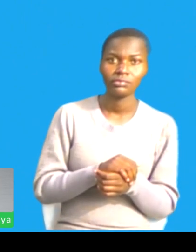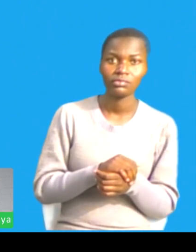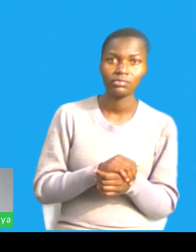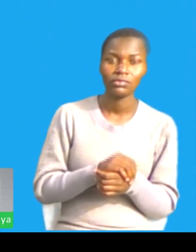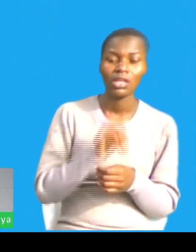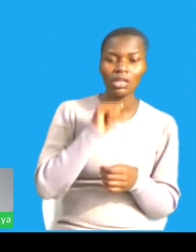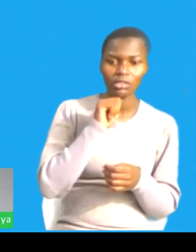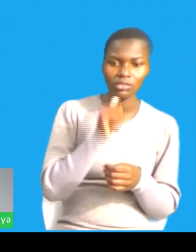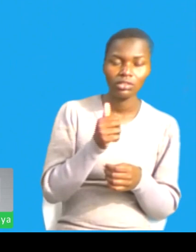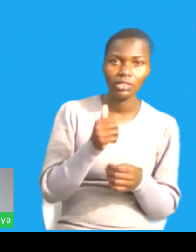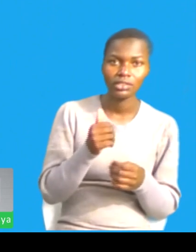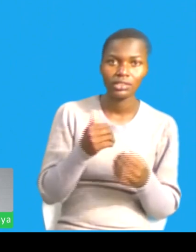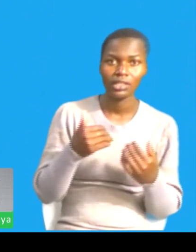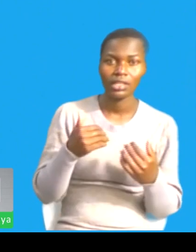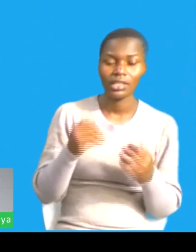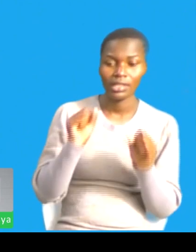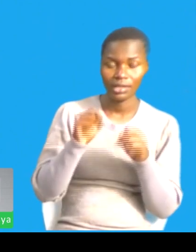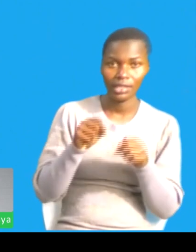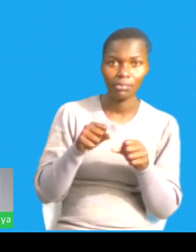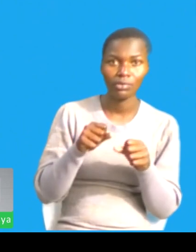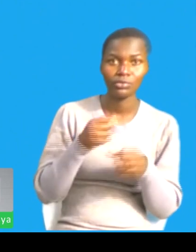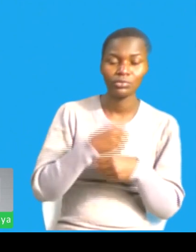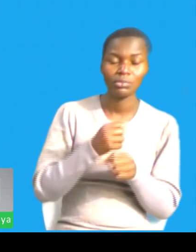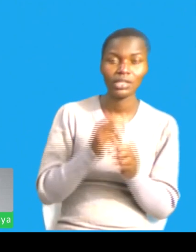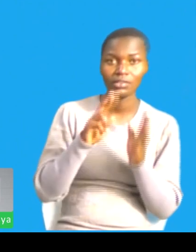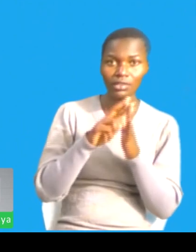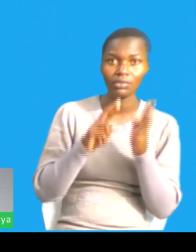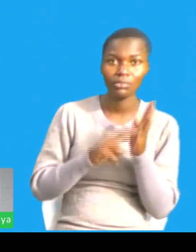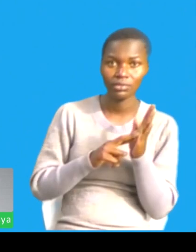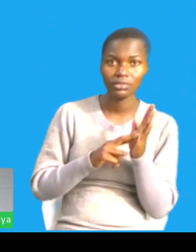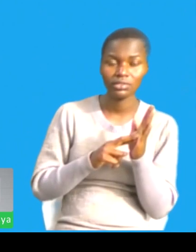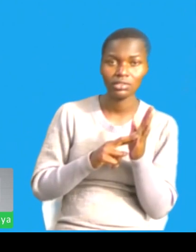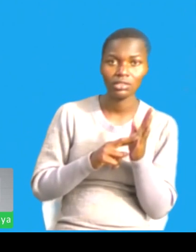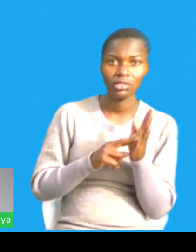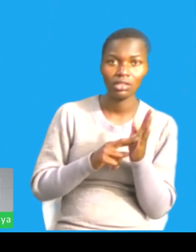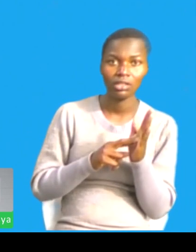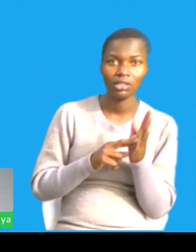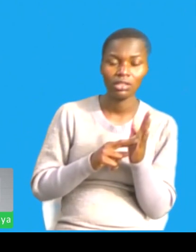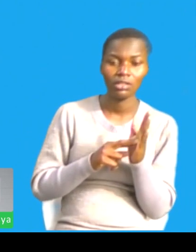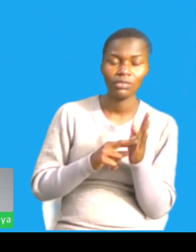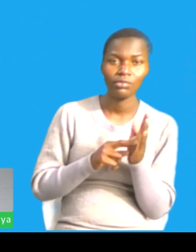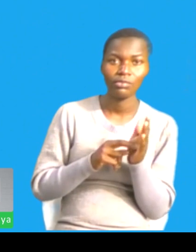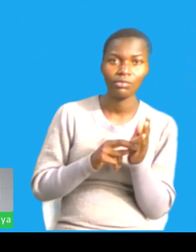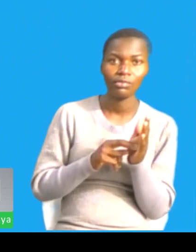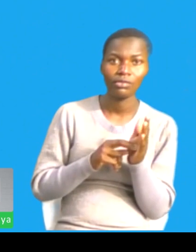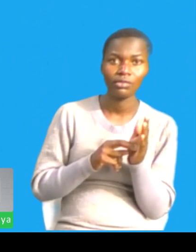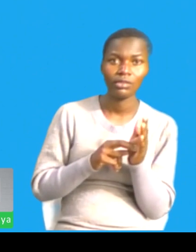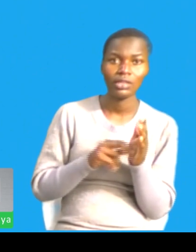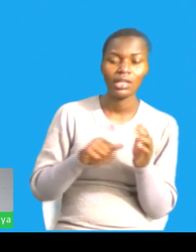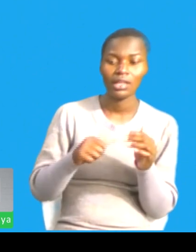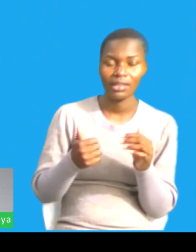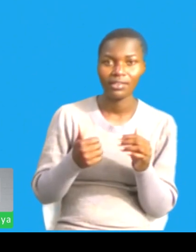hawawezi tengeza sheria ya kutetea hata huyo mtu ambaye anasema ati mwingine bibi yake anaenda